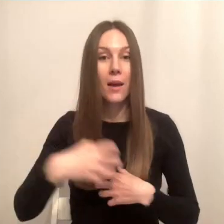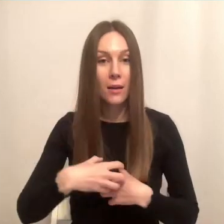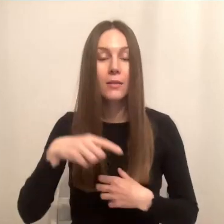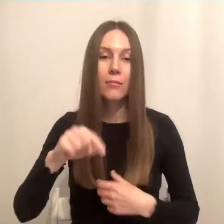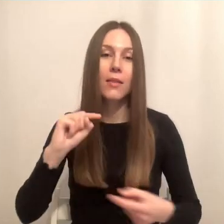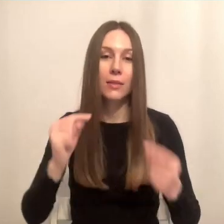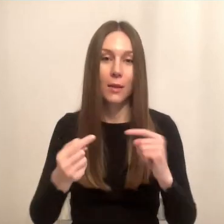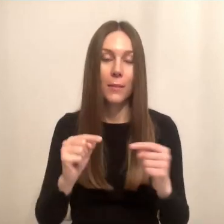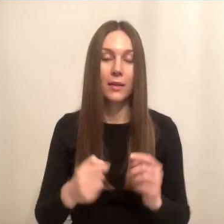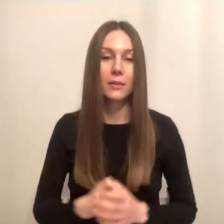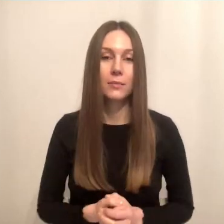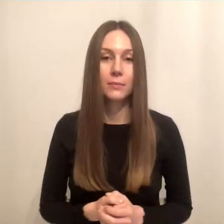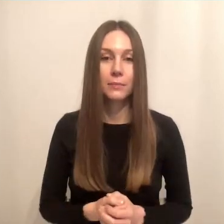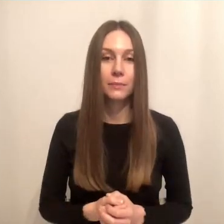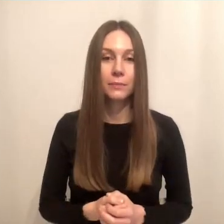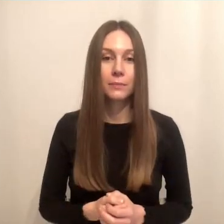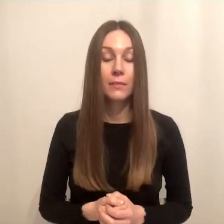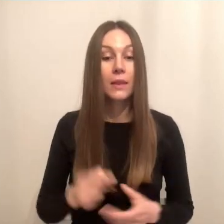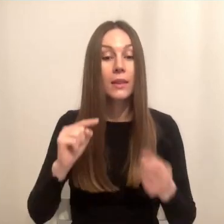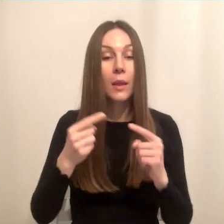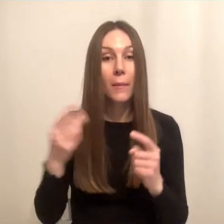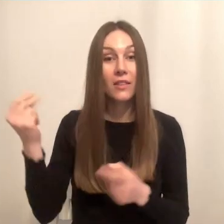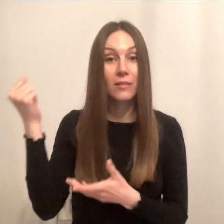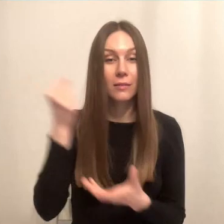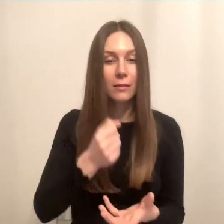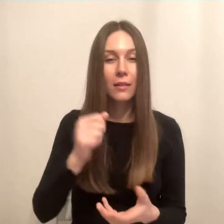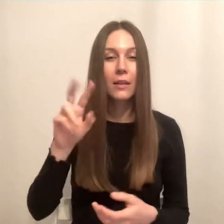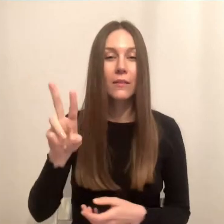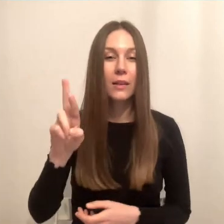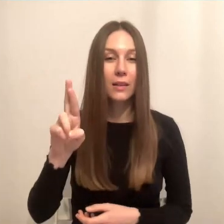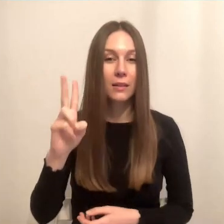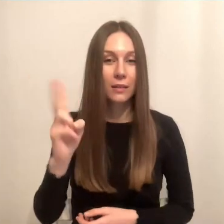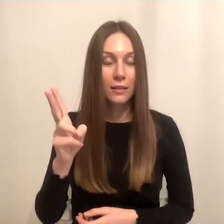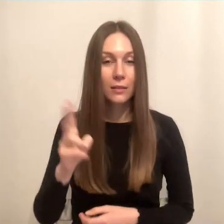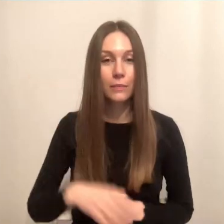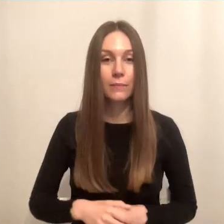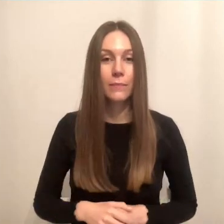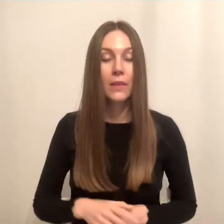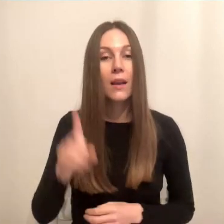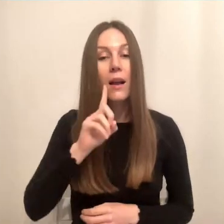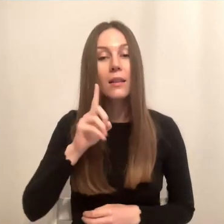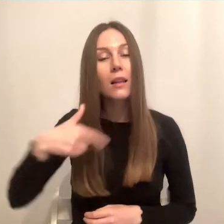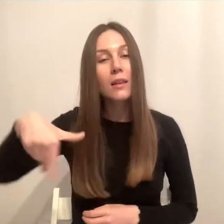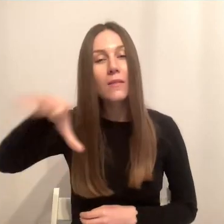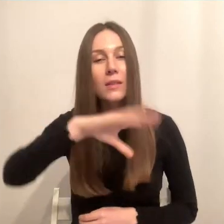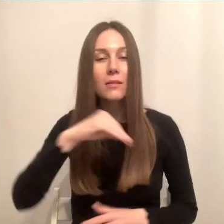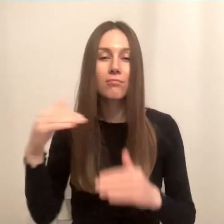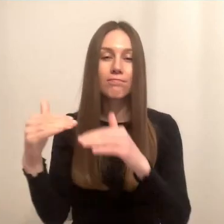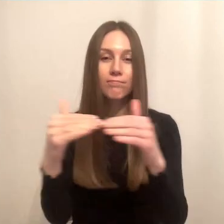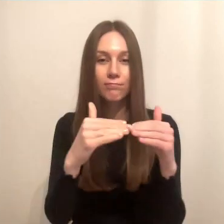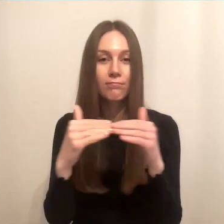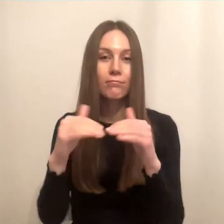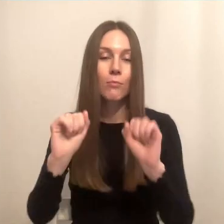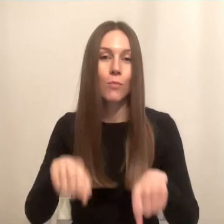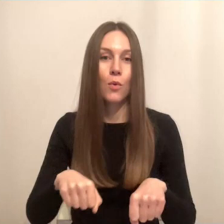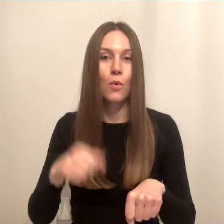laida. Ši laida yra apmokėta vyriausiosios rinkimų komisijos. Čia visi kandidatai turės lygias galimybės išsakyti